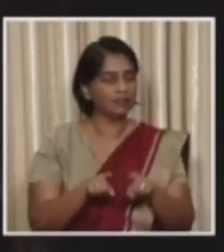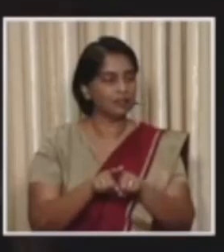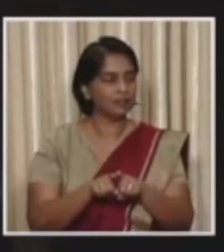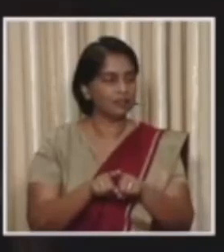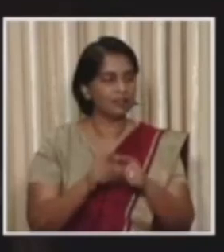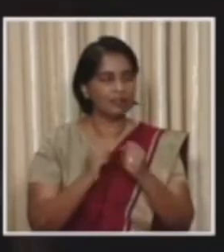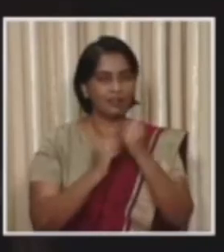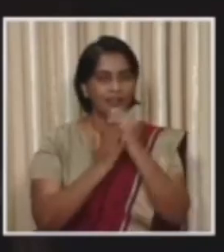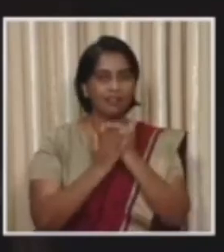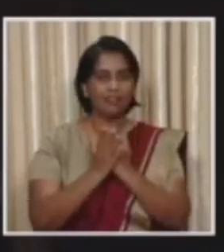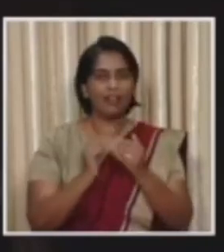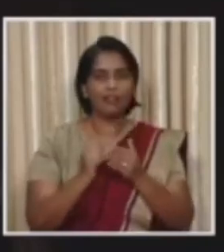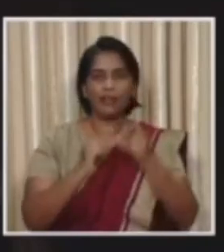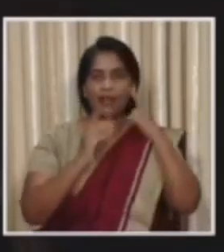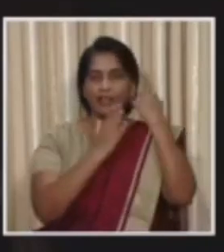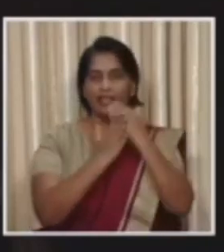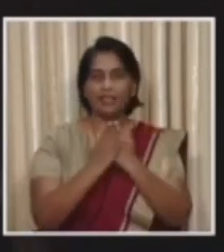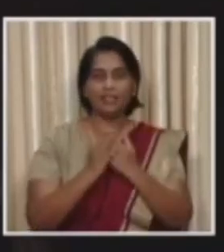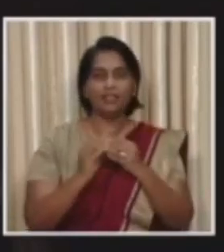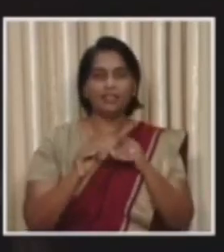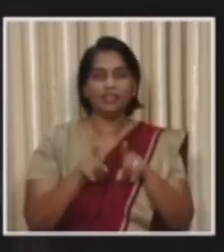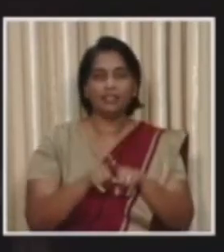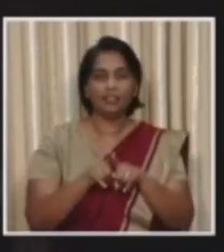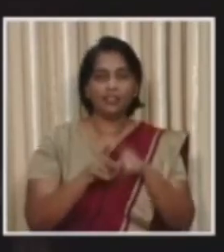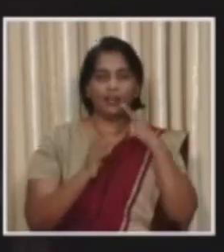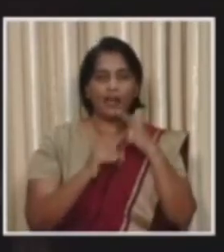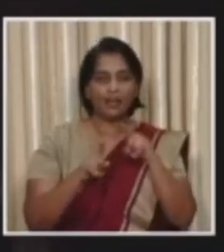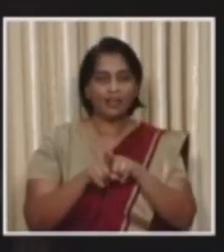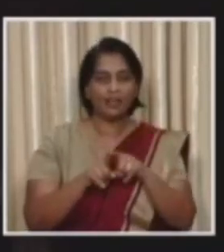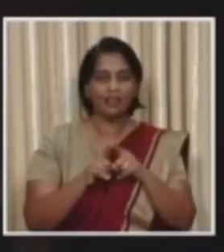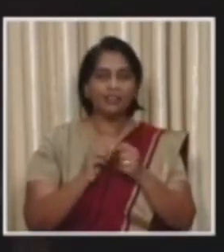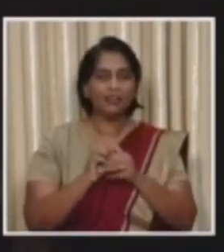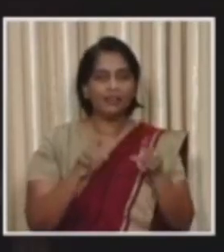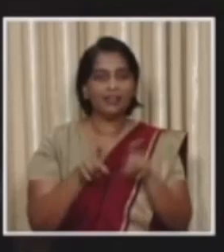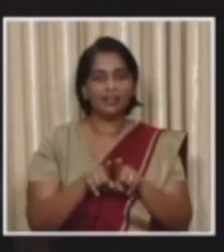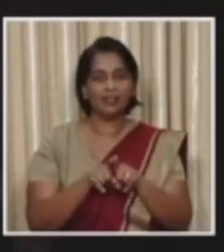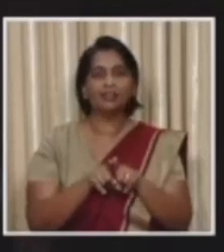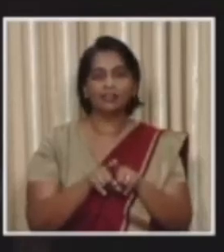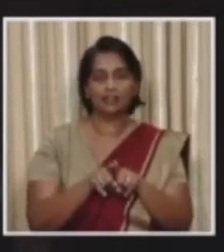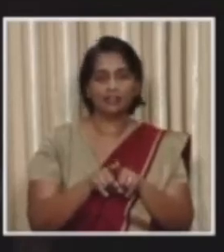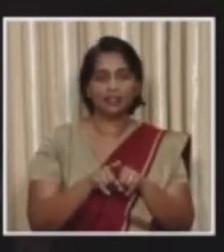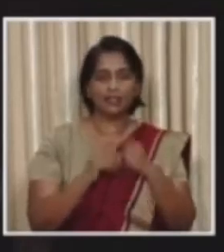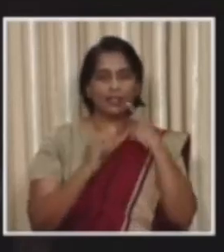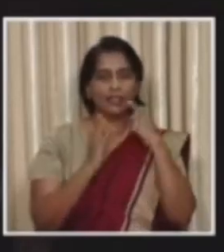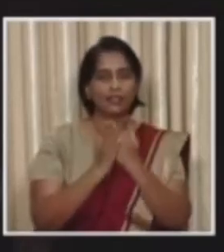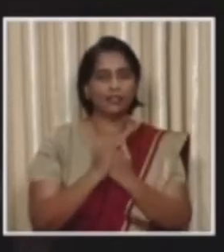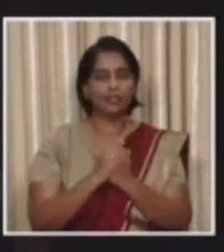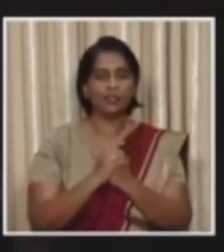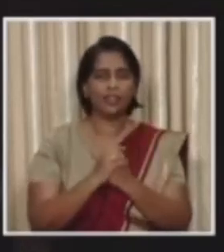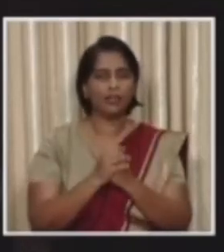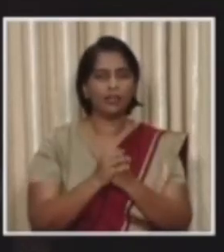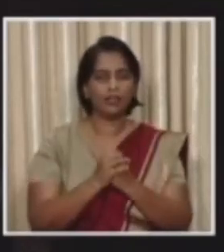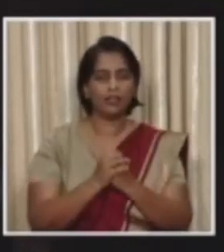වෙද්දී මේ රටේ ප්‍රධාන පක්ෂ විසින් කරන බොරුව ජනයා ඉදිරියට ගිහින් කියනවා කවදාවත් කරන්න බැරි